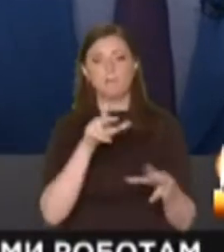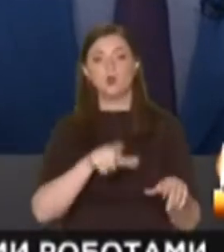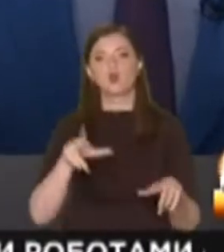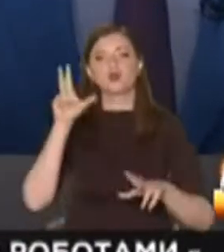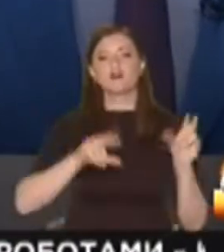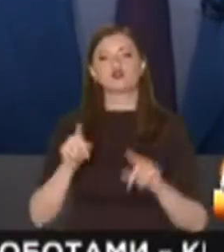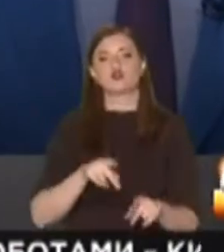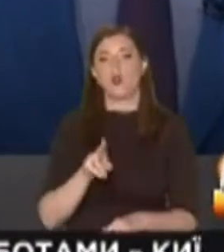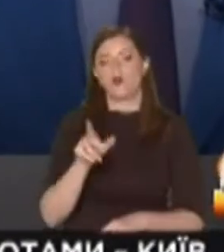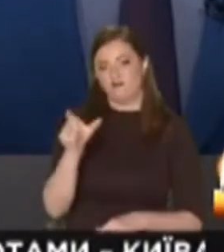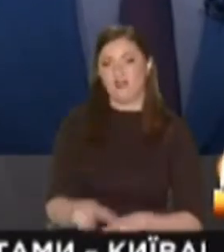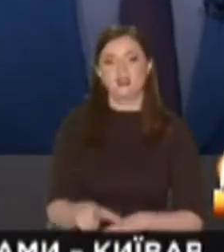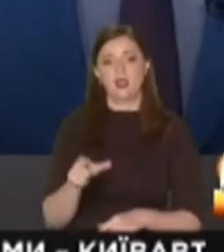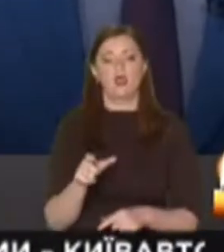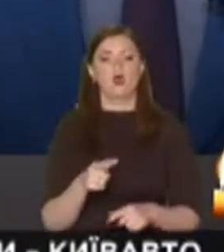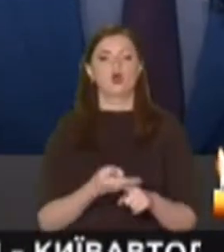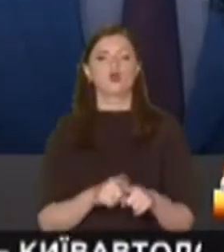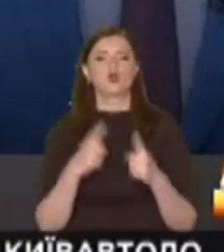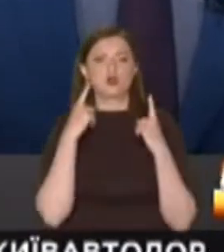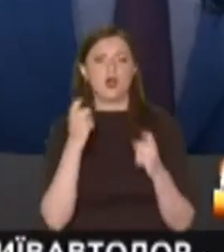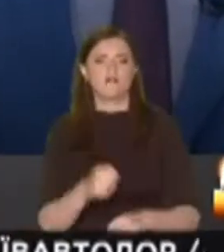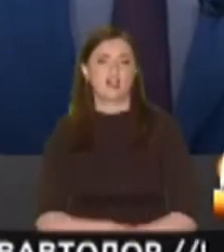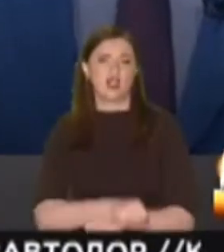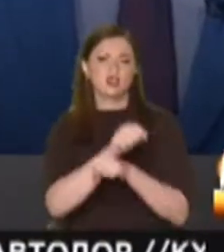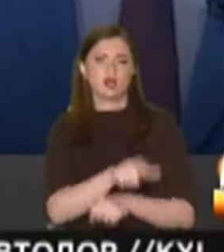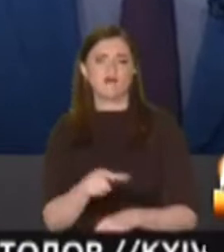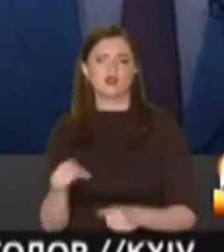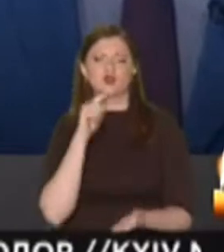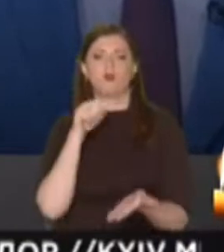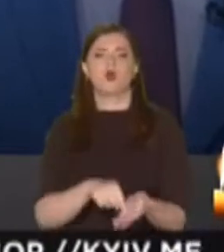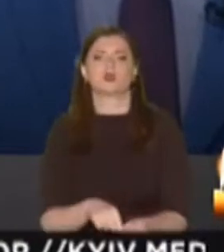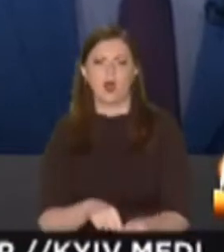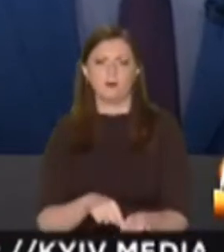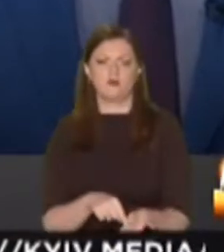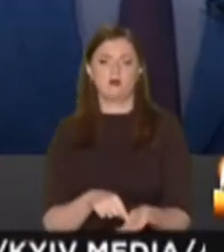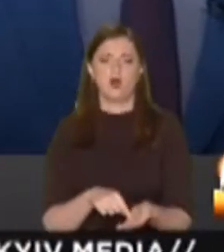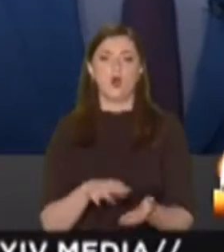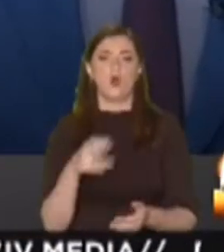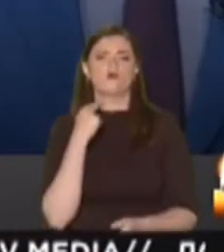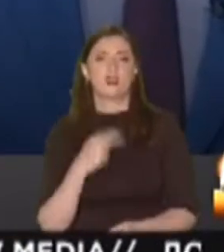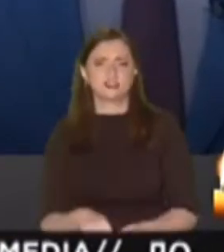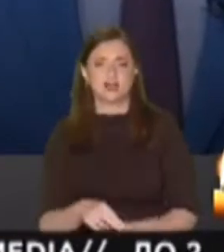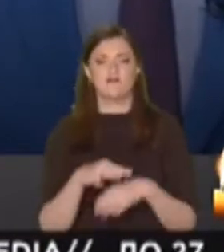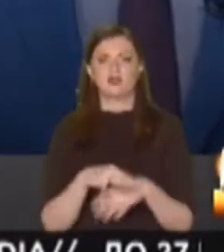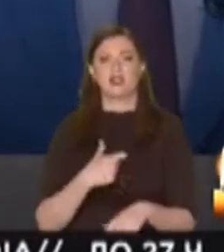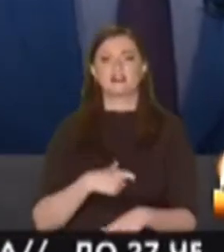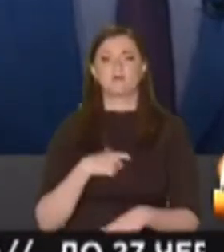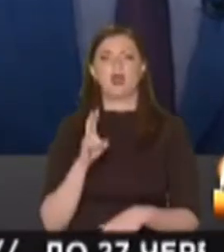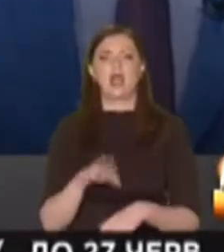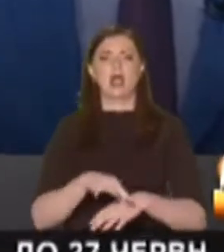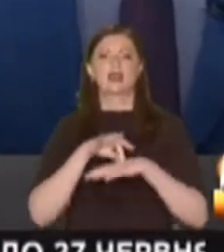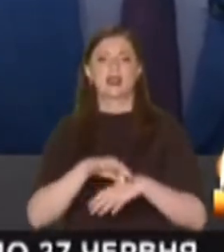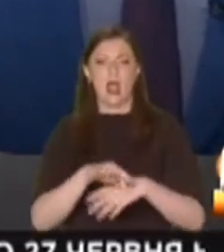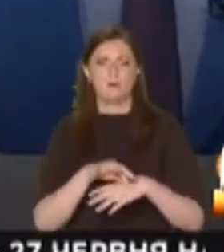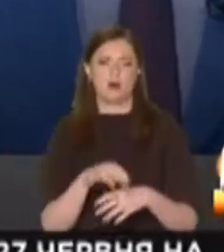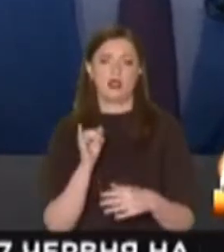там Протасевич, типа, дуже там офігенний революціонер, потрапив, типа, у в'язниці, веде себе як тряпка. І, типу, і